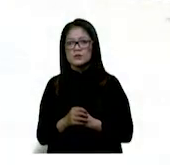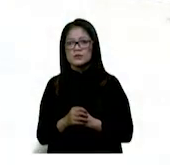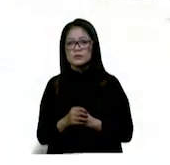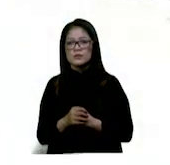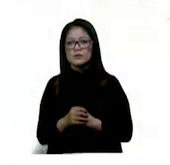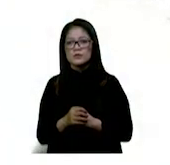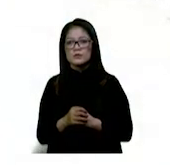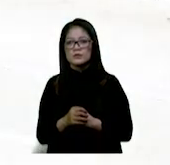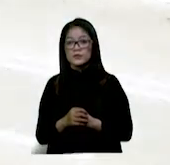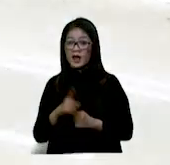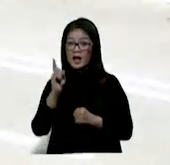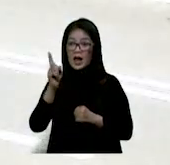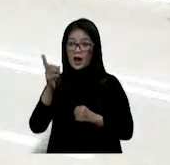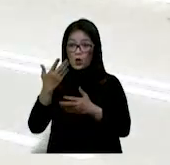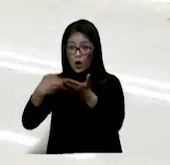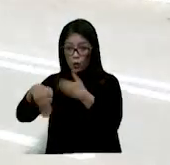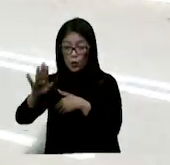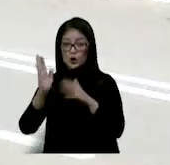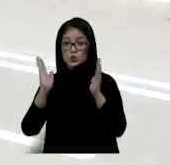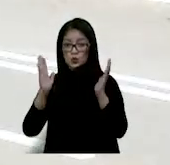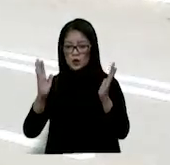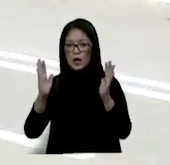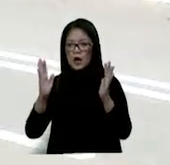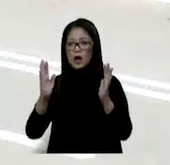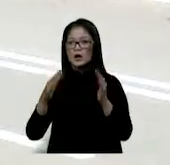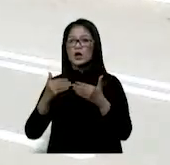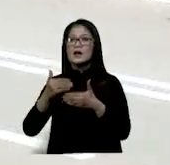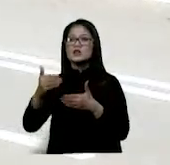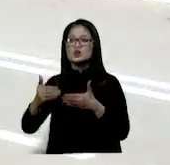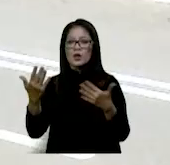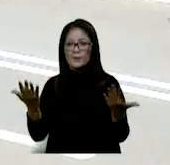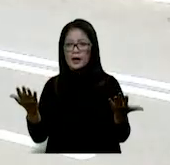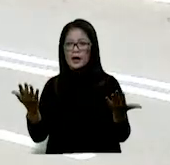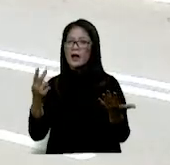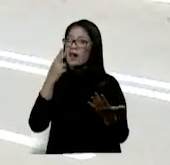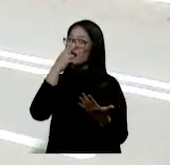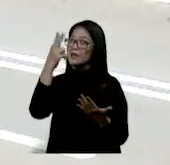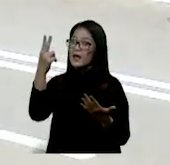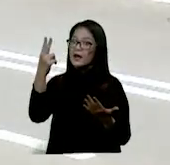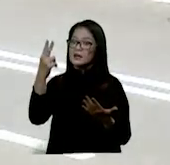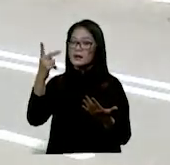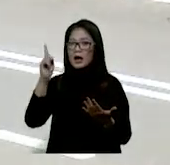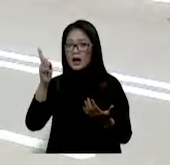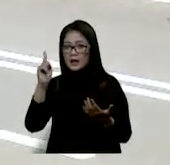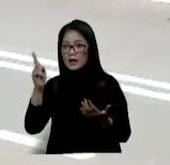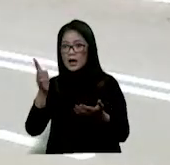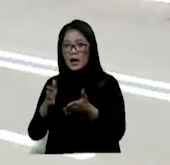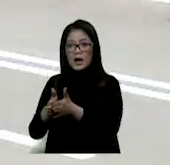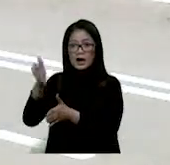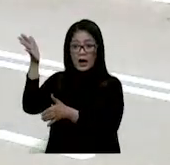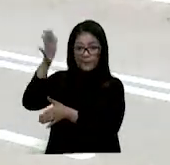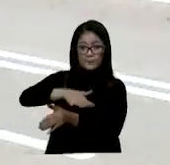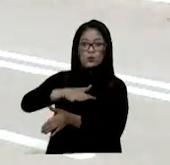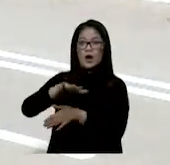Dan bisa jika Anda sudah berhasil keluar dari gedung atau keluar dari ruangan, maka pastikan Anda memperhatikan jangan sampai terkena percahan atau serpihan kaca ataupun material-material